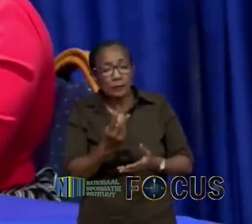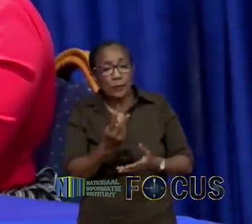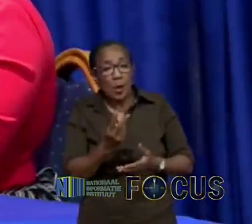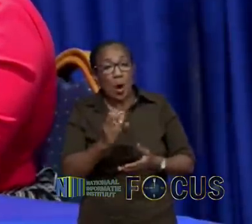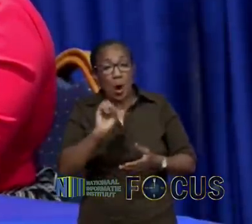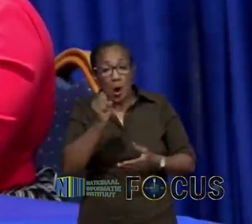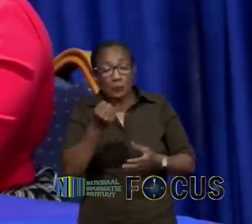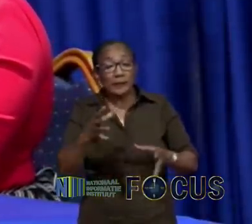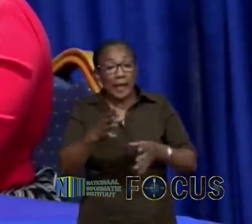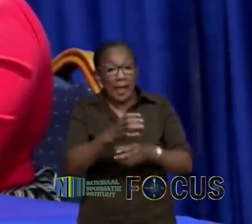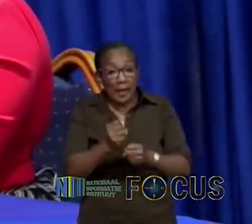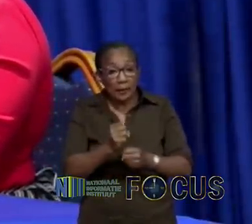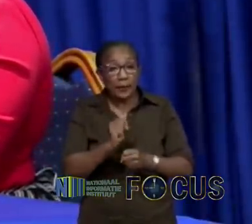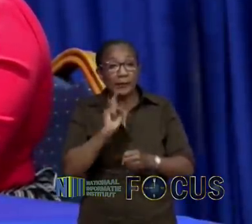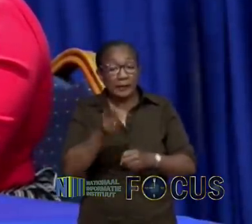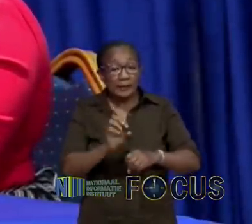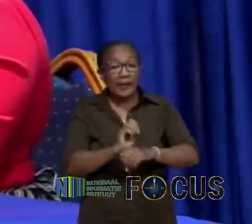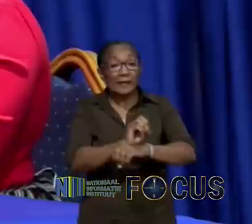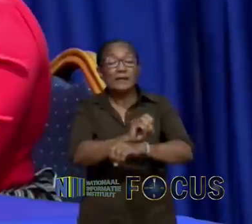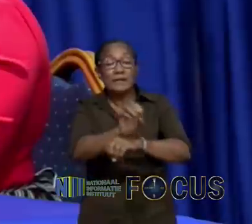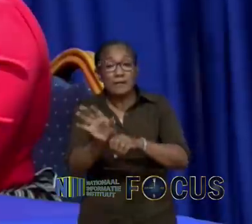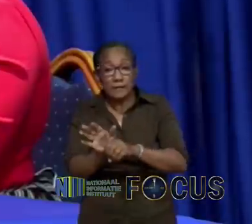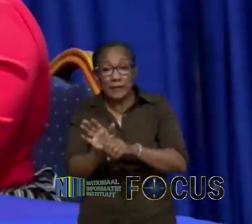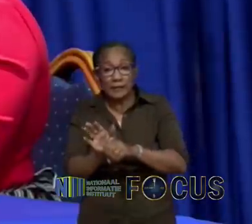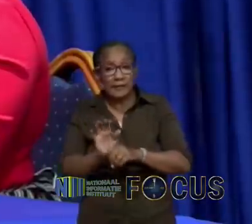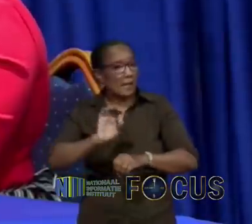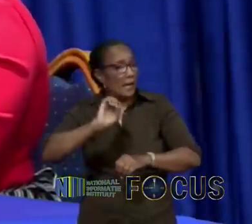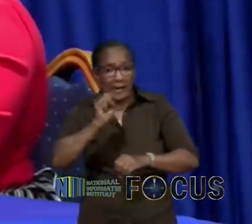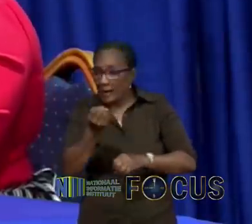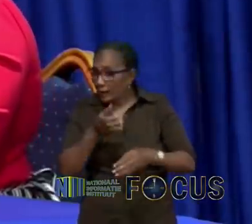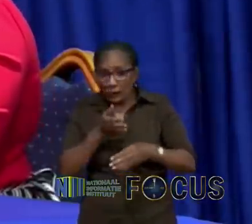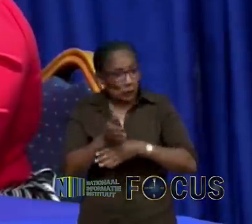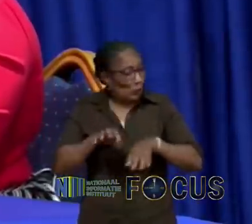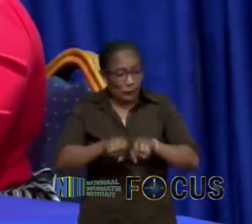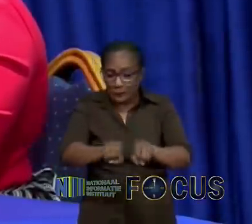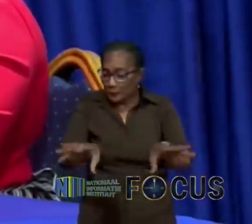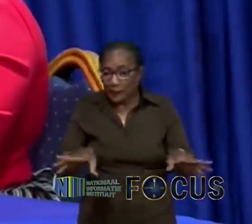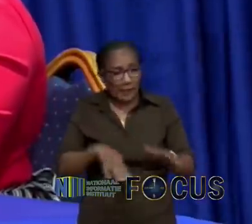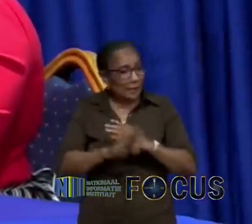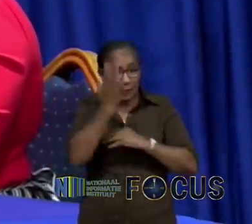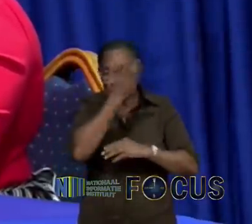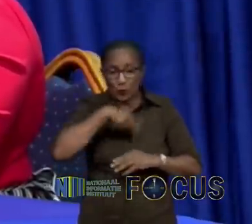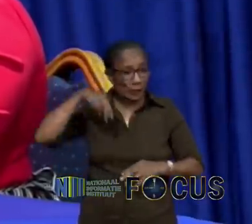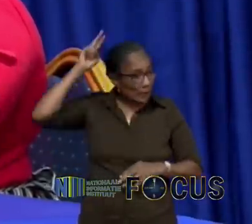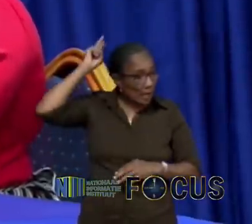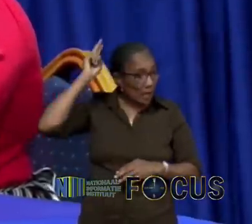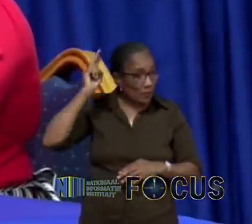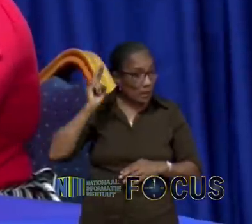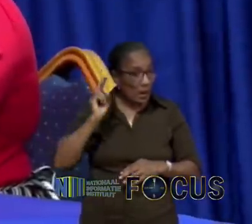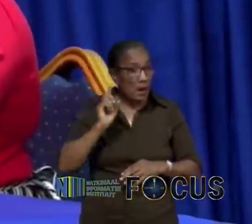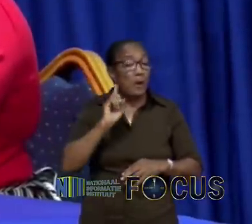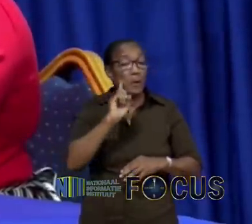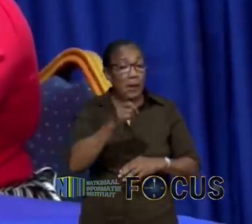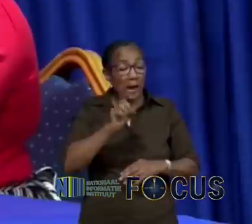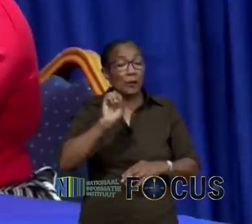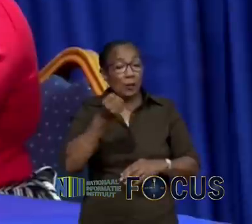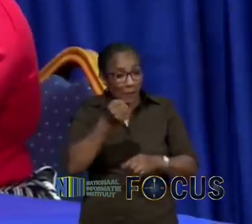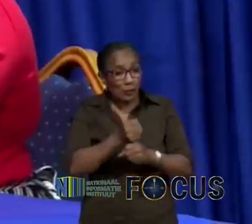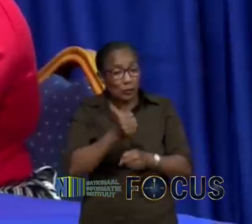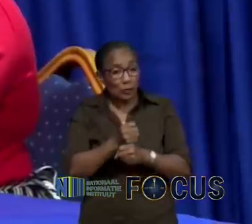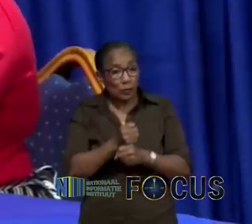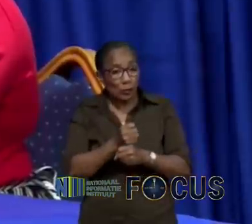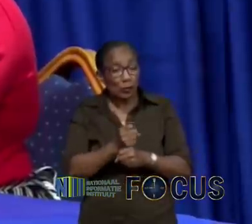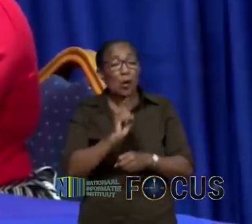sorgu taki a virus is nosakong kan verspreid en moro in sranang. Dus we doen dat hier, om ons af te